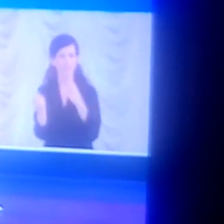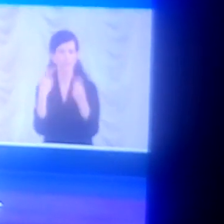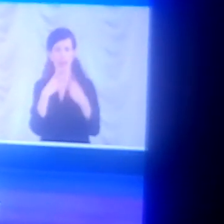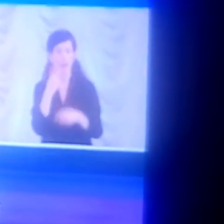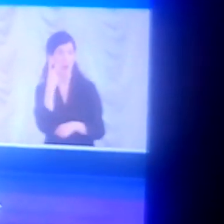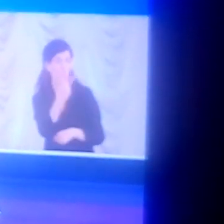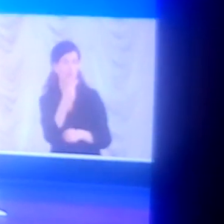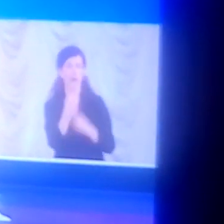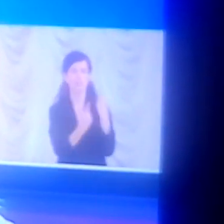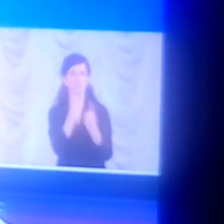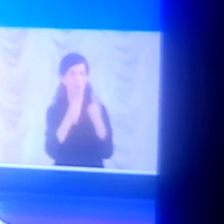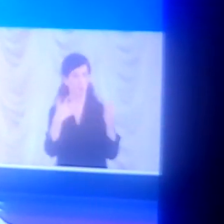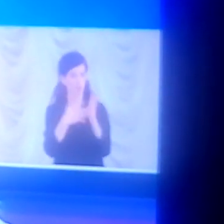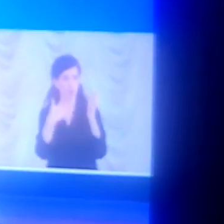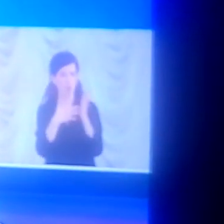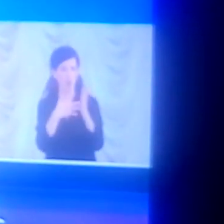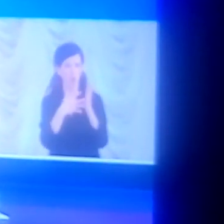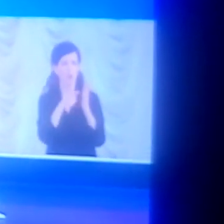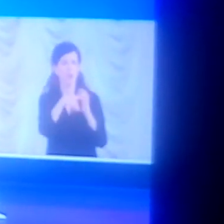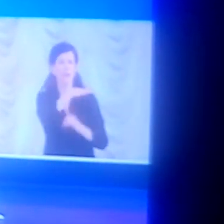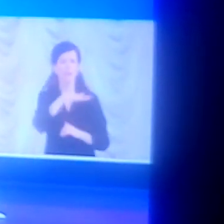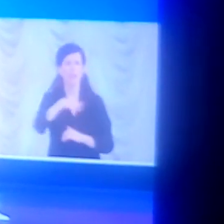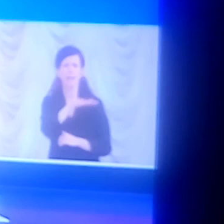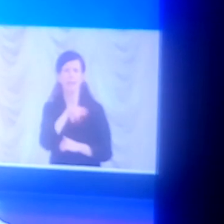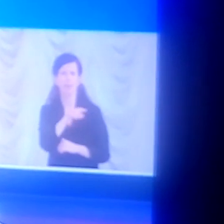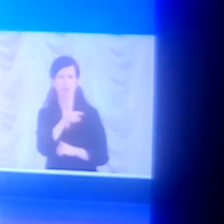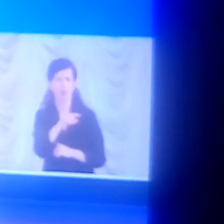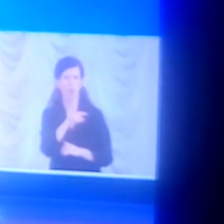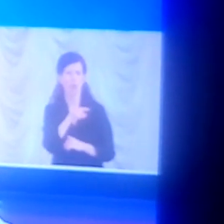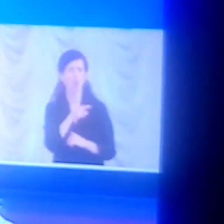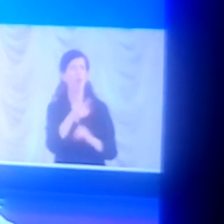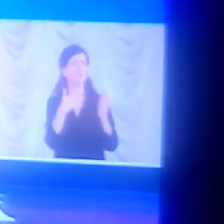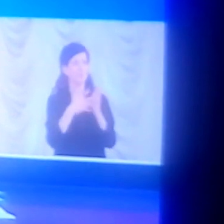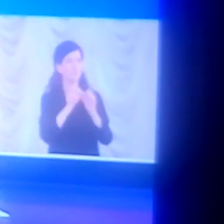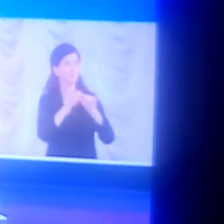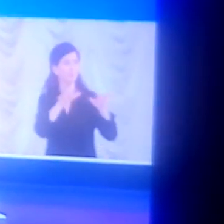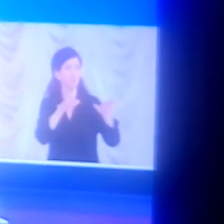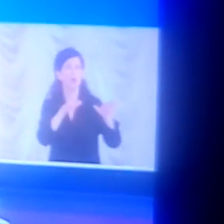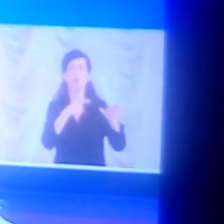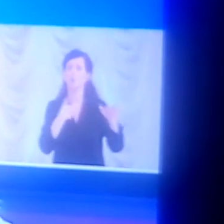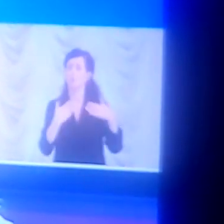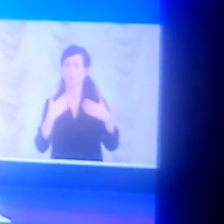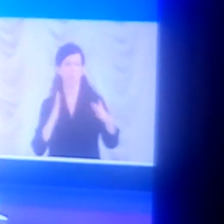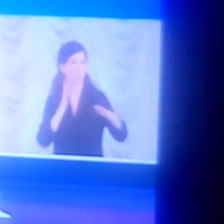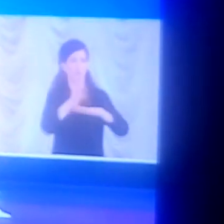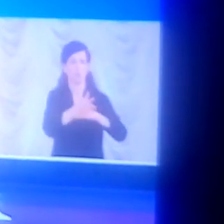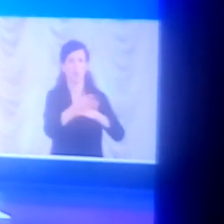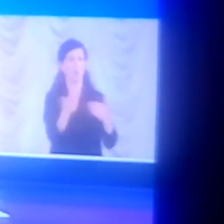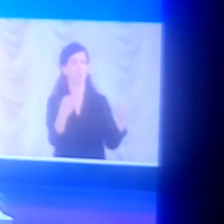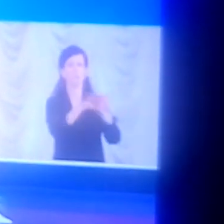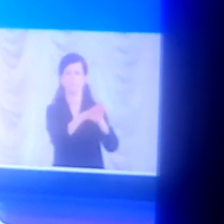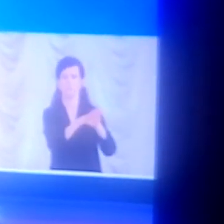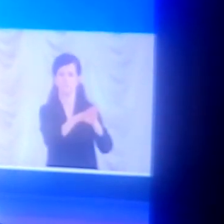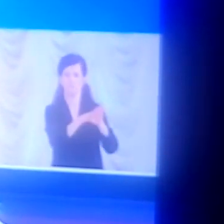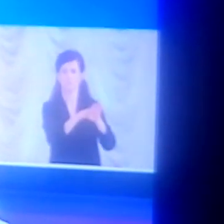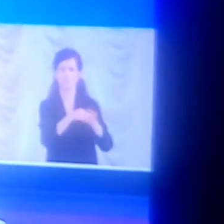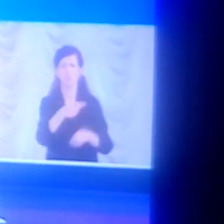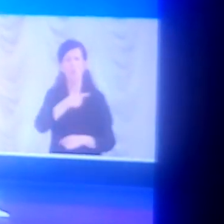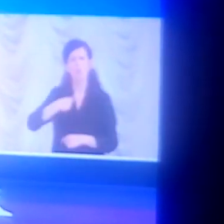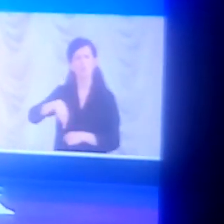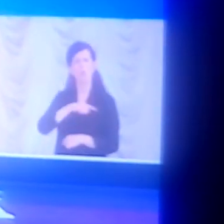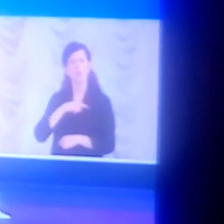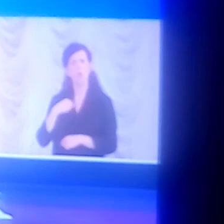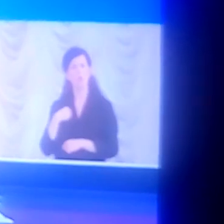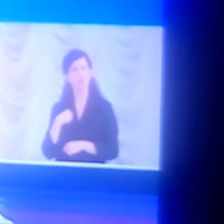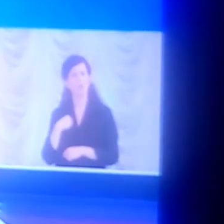delle situazioni critiche circoscritte territorialmente e di chiudere il rubinetto. Noi non ci possiamo permettere